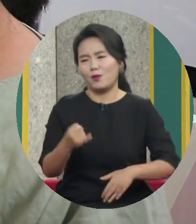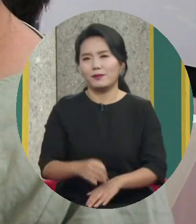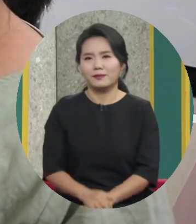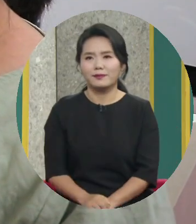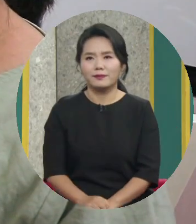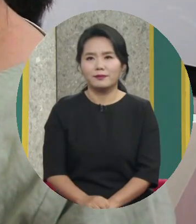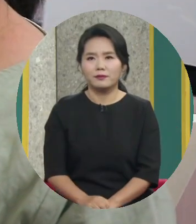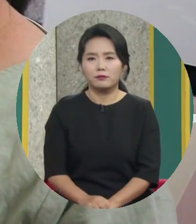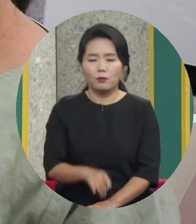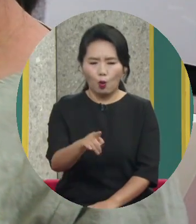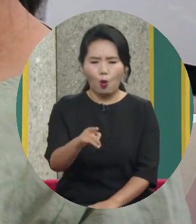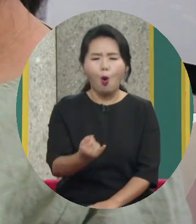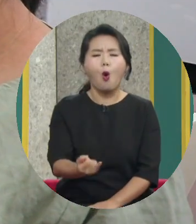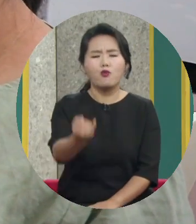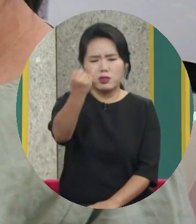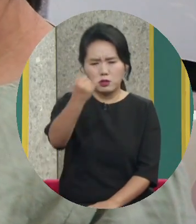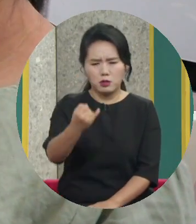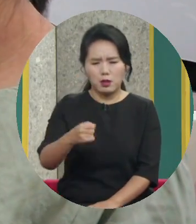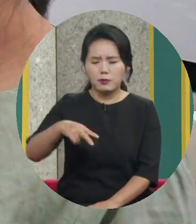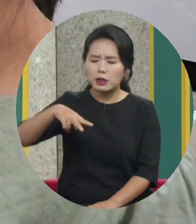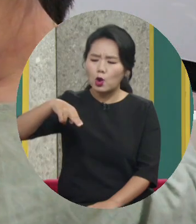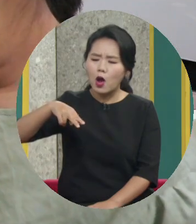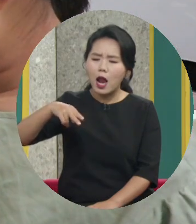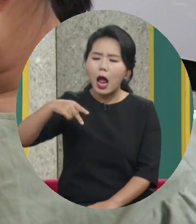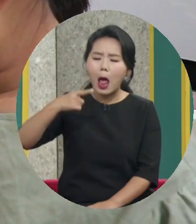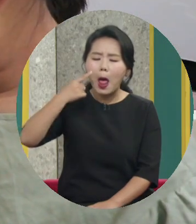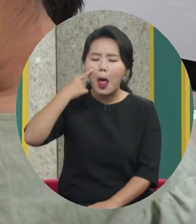이제 넌 언니니까 젓가락질도 해야 되는 거야.